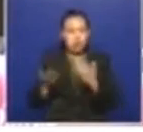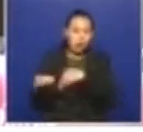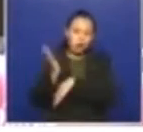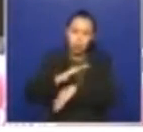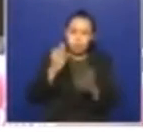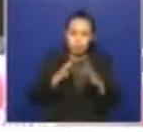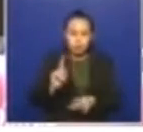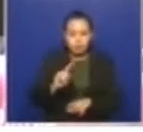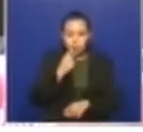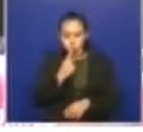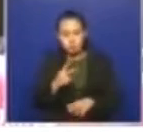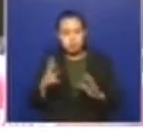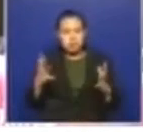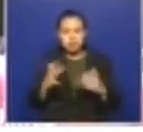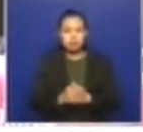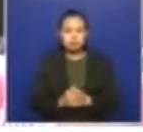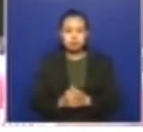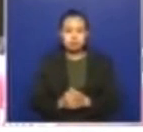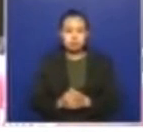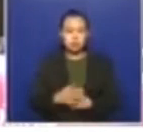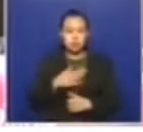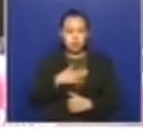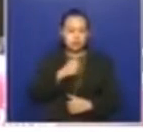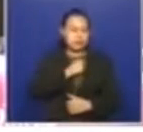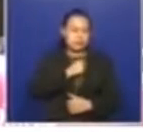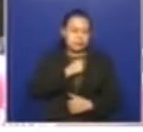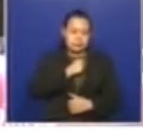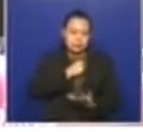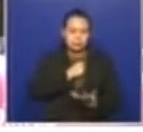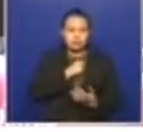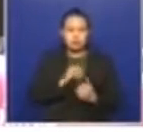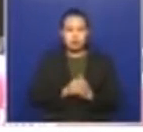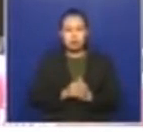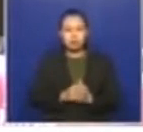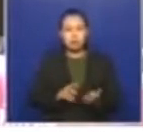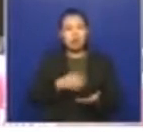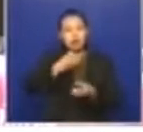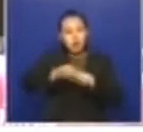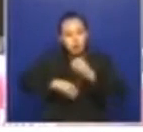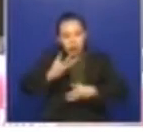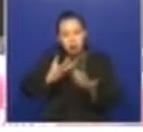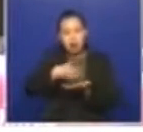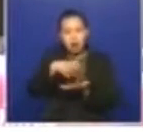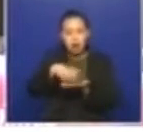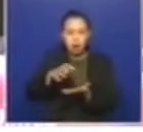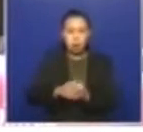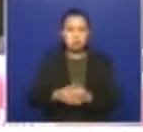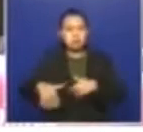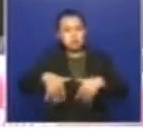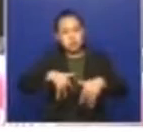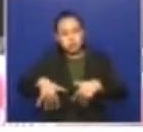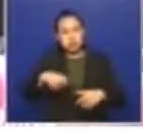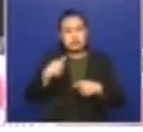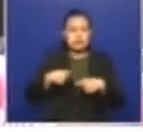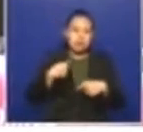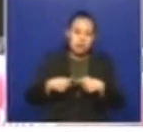ผมอัดอั้นใจมาตลอดก็คือทุกครั้งที่เราสะท้อนความเป็นอยู่ของชาวบ้าน ว่าชาวบ้านลำบากหากินไม่ได้วันนี้ฝืด